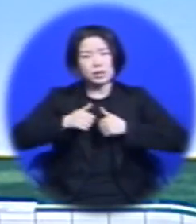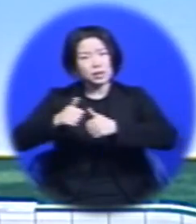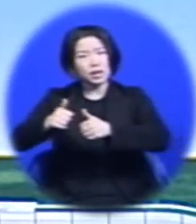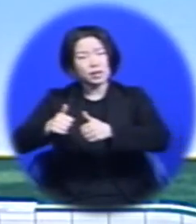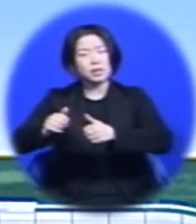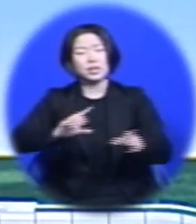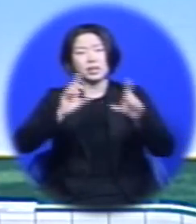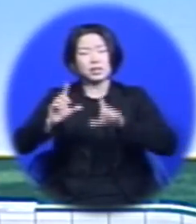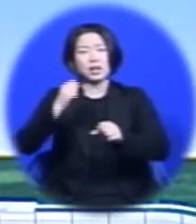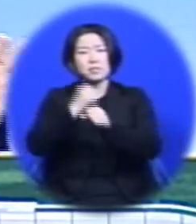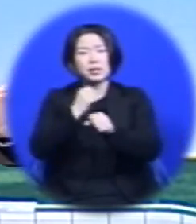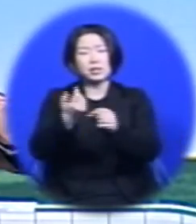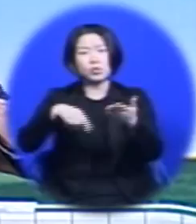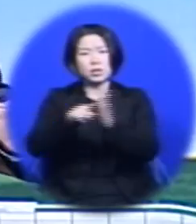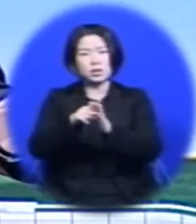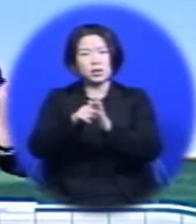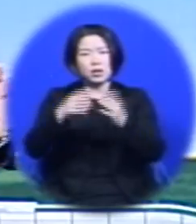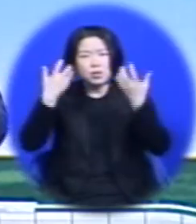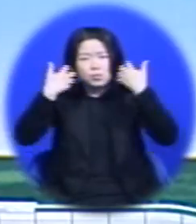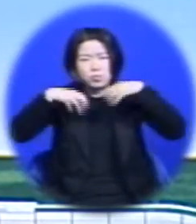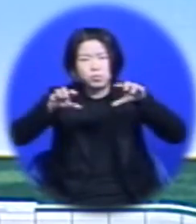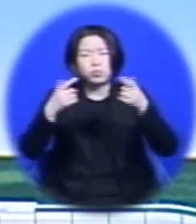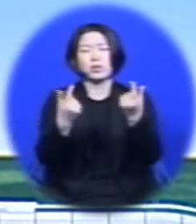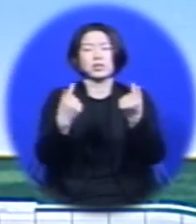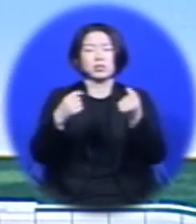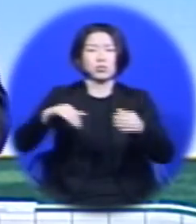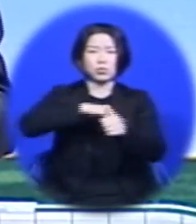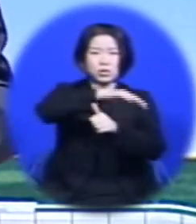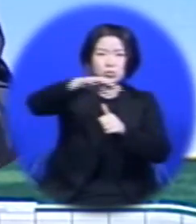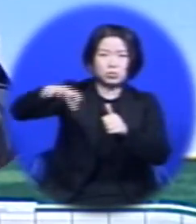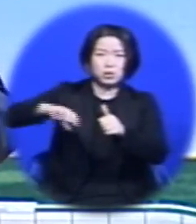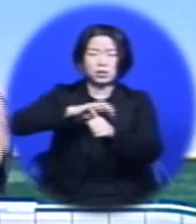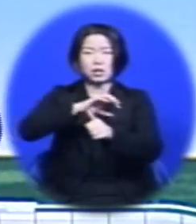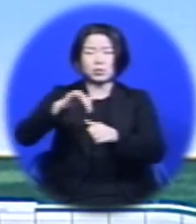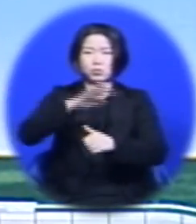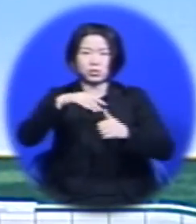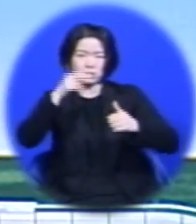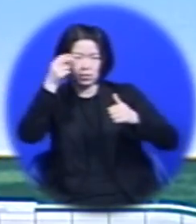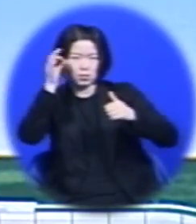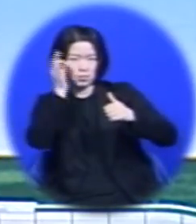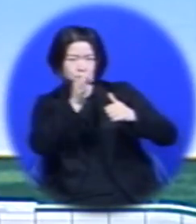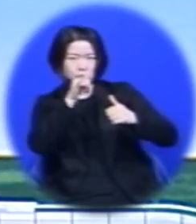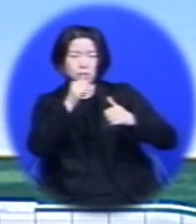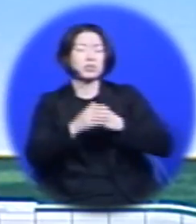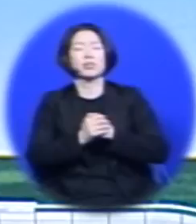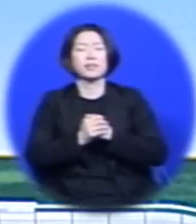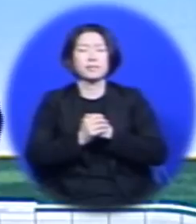만들려고 우는 사자처럼 우리 주변을 돌아다니면서 우리를 노리고 있습니다